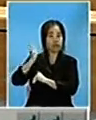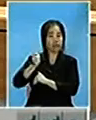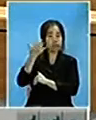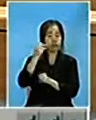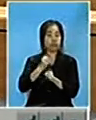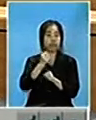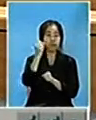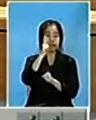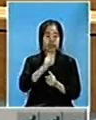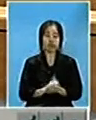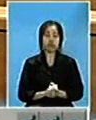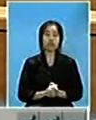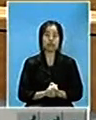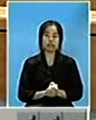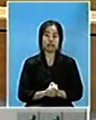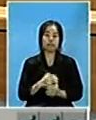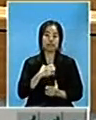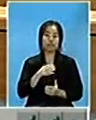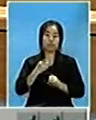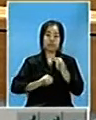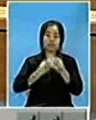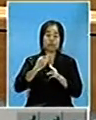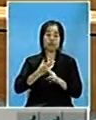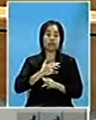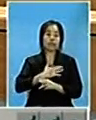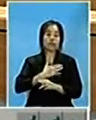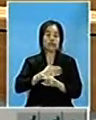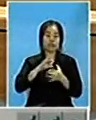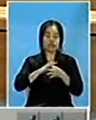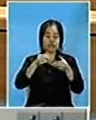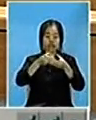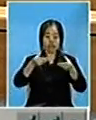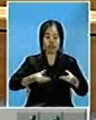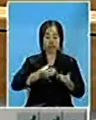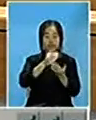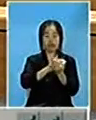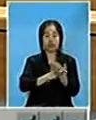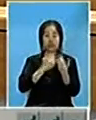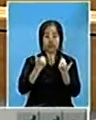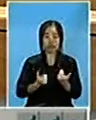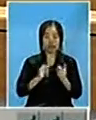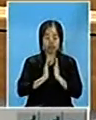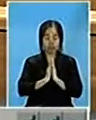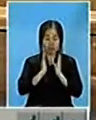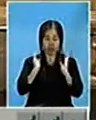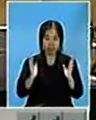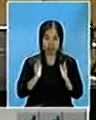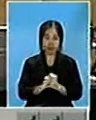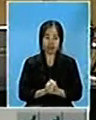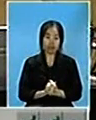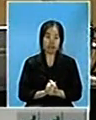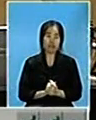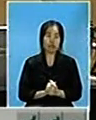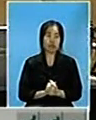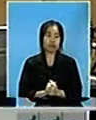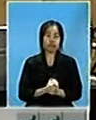หาคนอื่นผมก็ขอแสดงความคิดเห็นในเรื่องรายงานศาลรัฐธรรมนูญเพียงเท่านี้ครับขอบคุณมากครับ เ